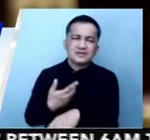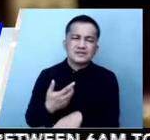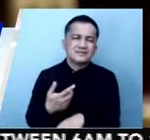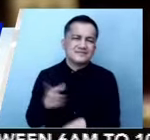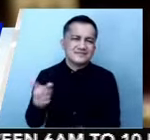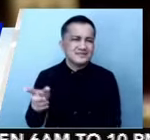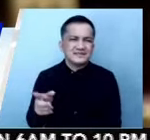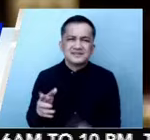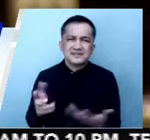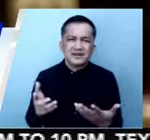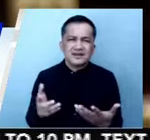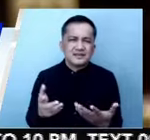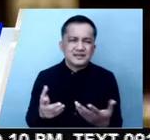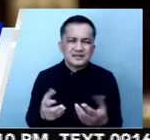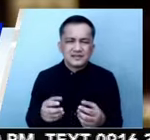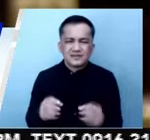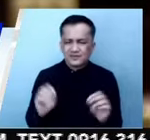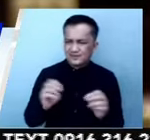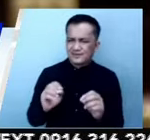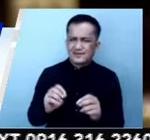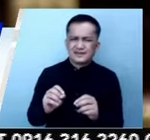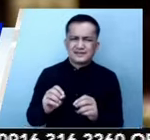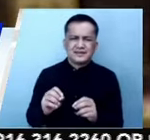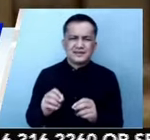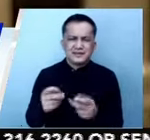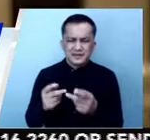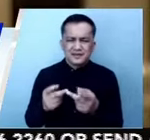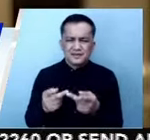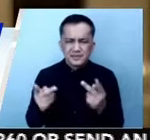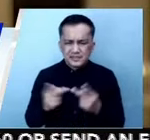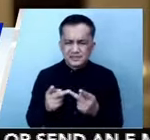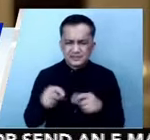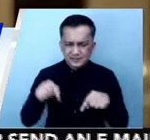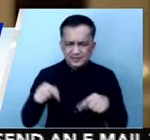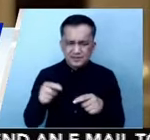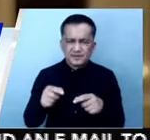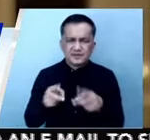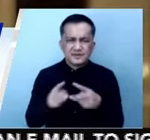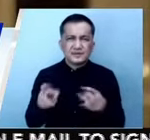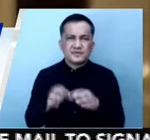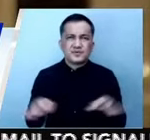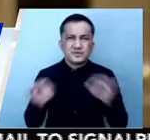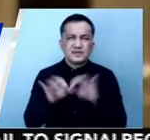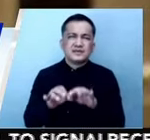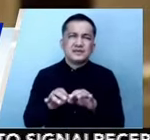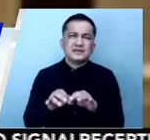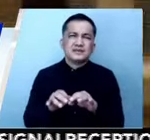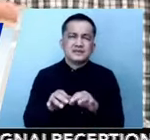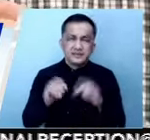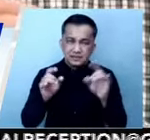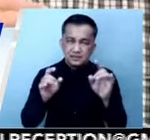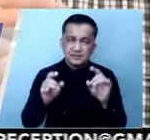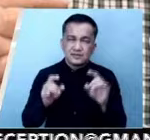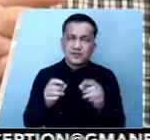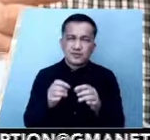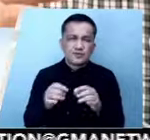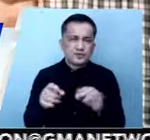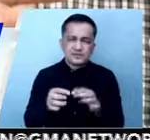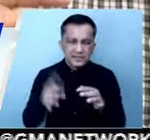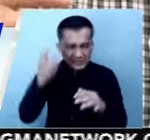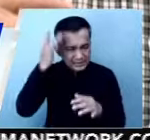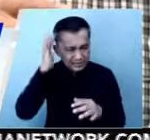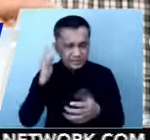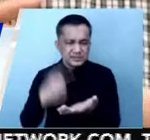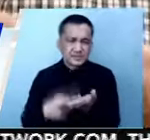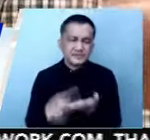no place in this kind of very important and very precarious, rather, discussions. Sa kabila nito,